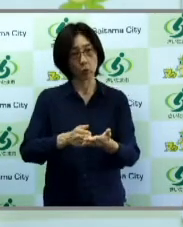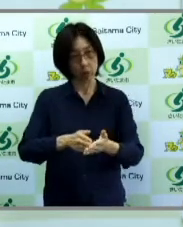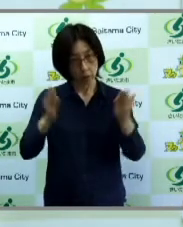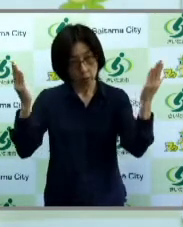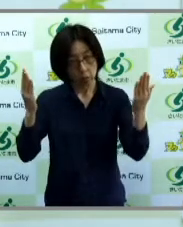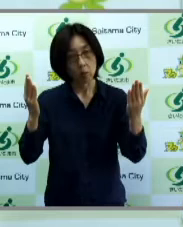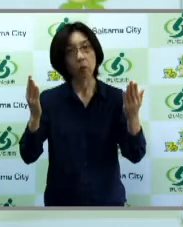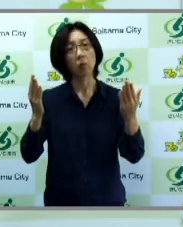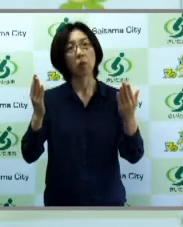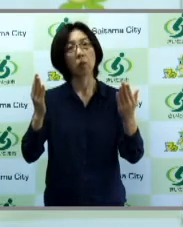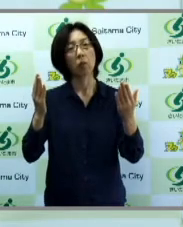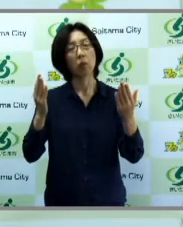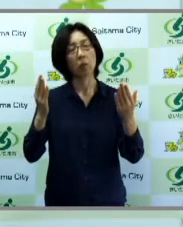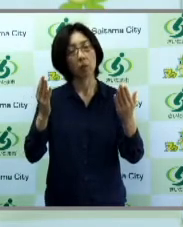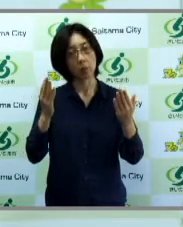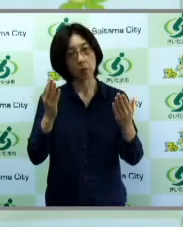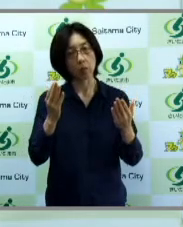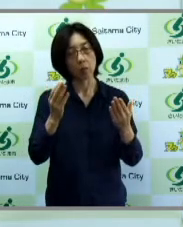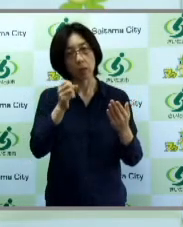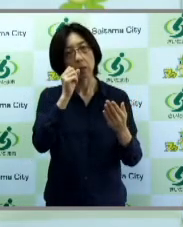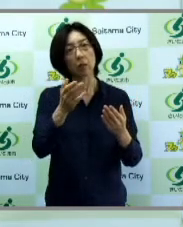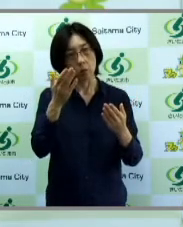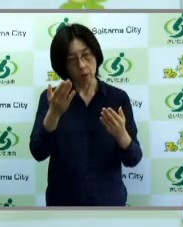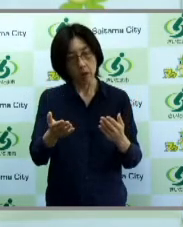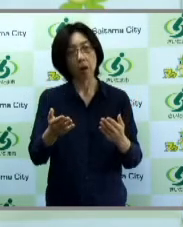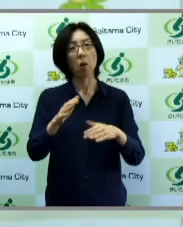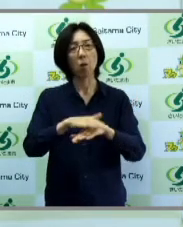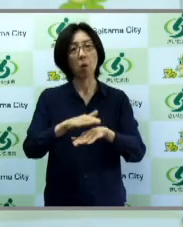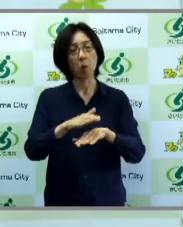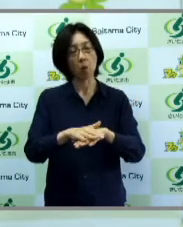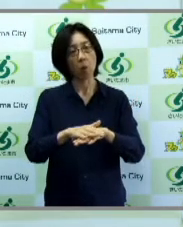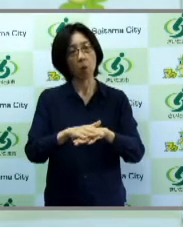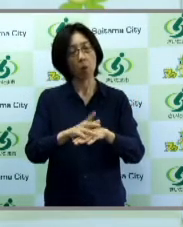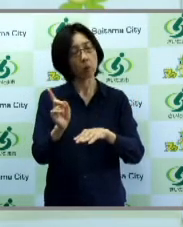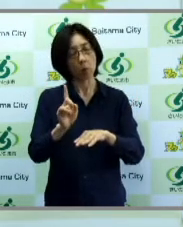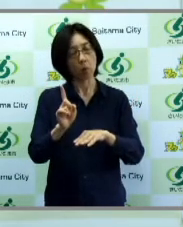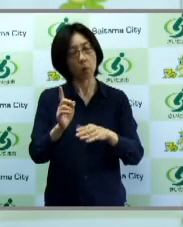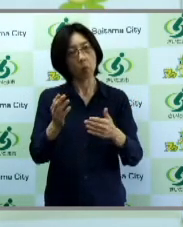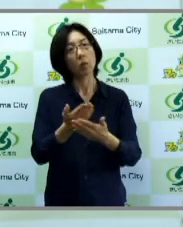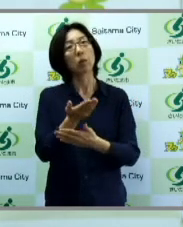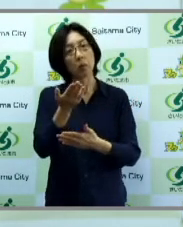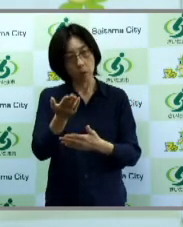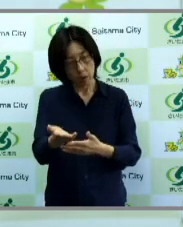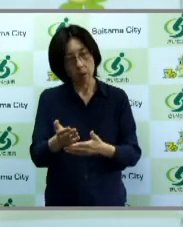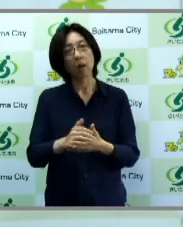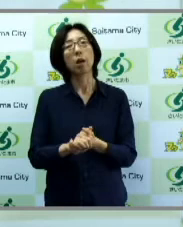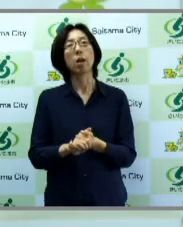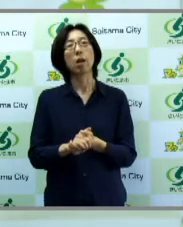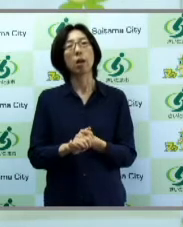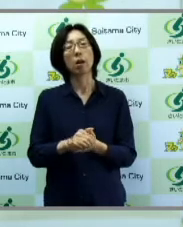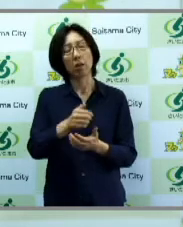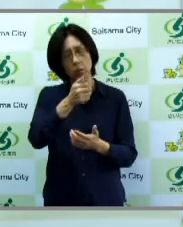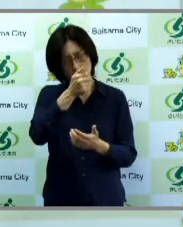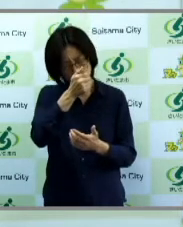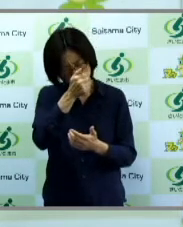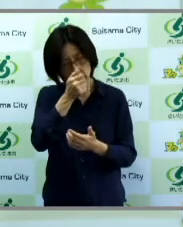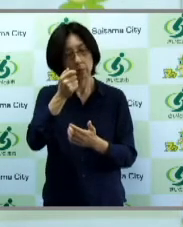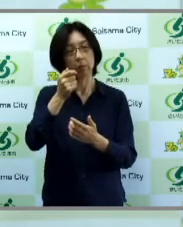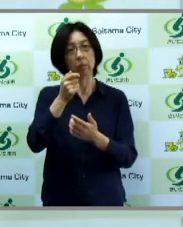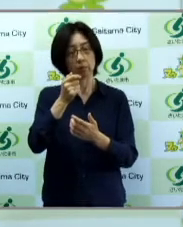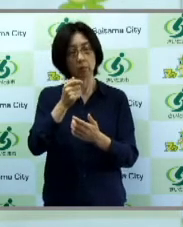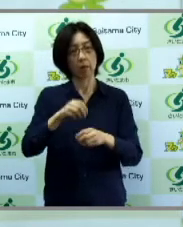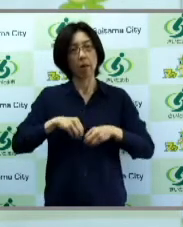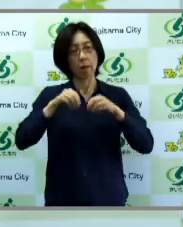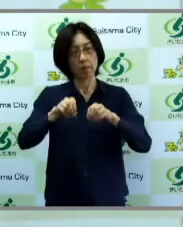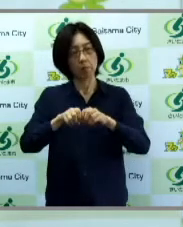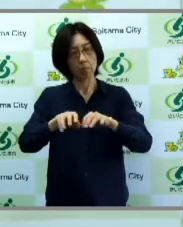やはり十分検討していく必要があるのではないか、今この現時点でやらなくてはいけないの